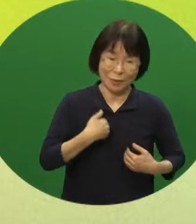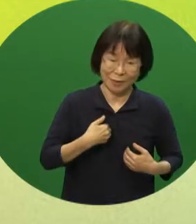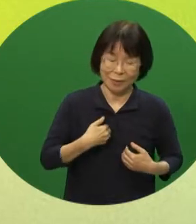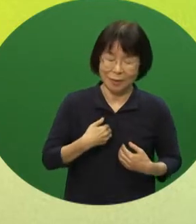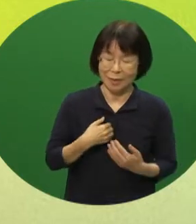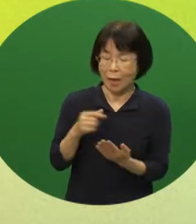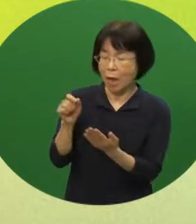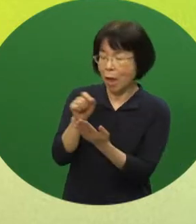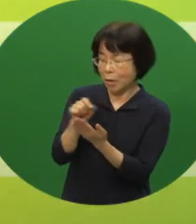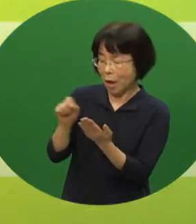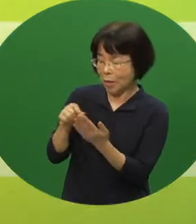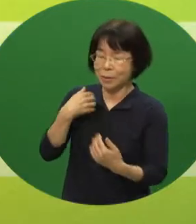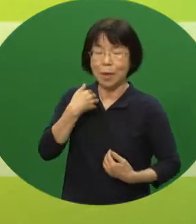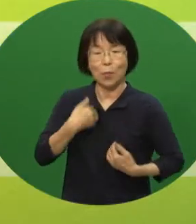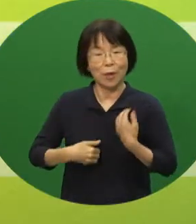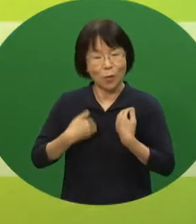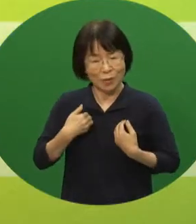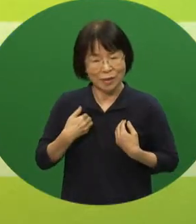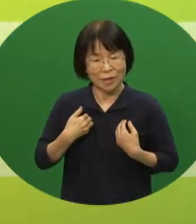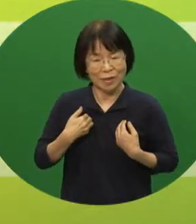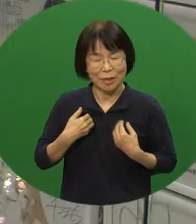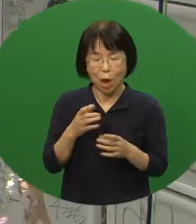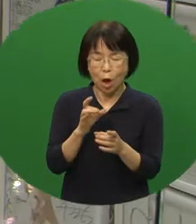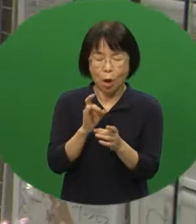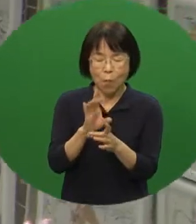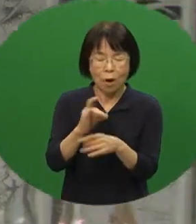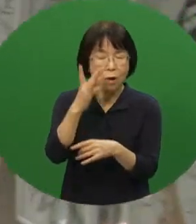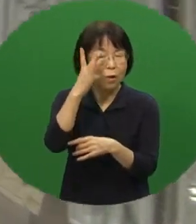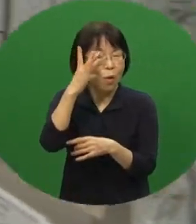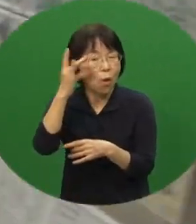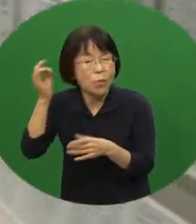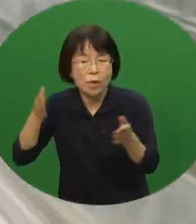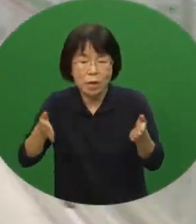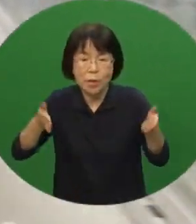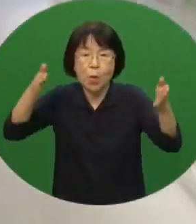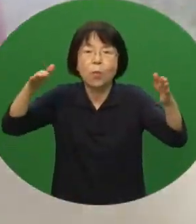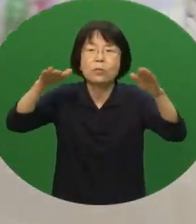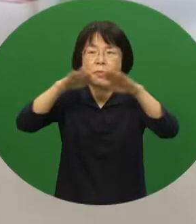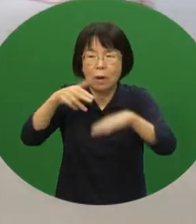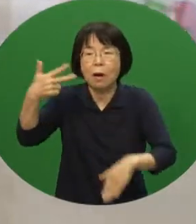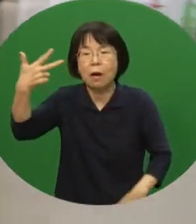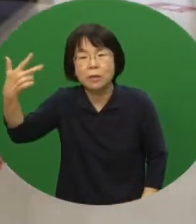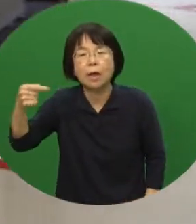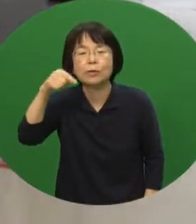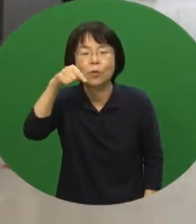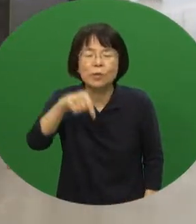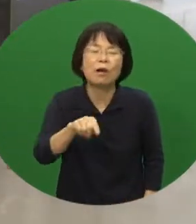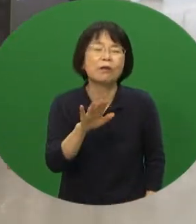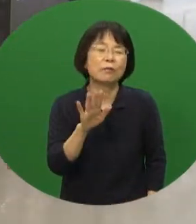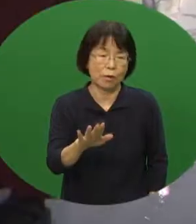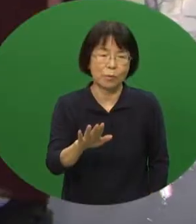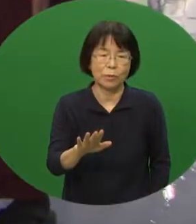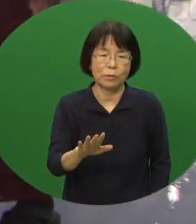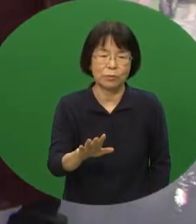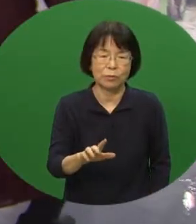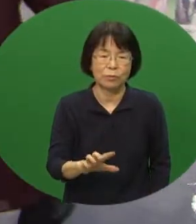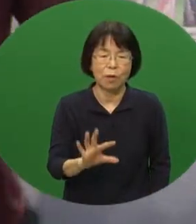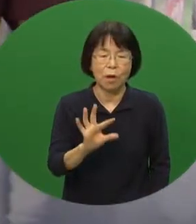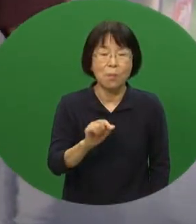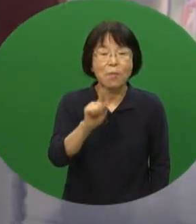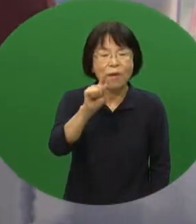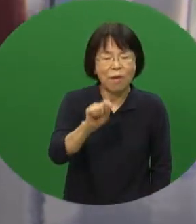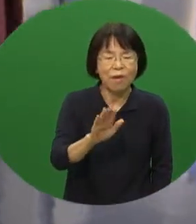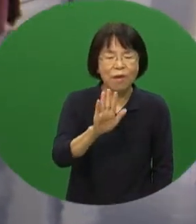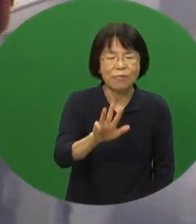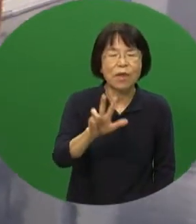書いても楽しい、そんな漫画の魅力盛りだくさんのミュージアムが北九州市にあるんです。 あ、